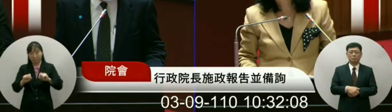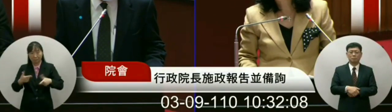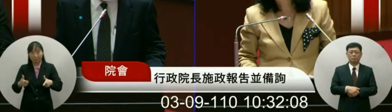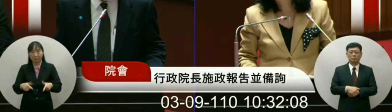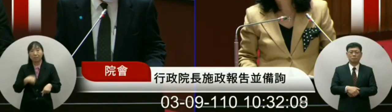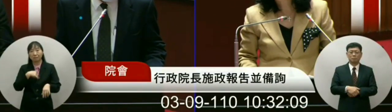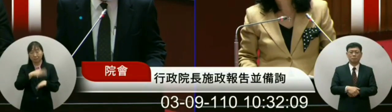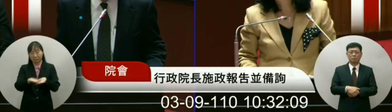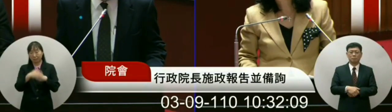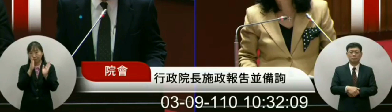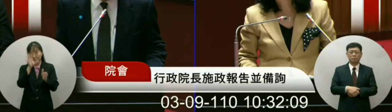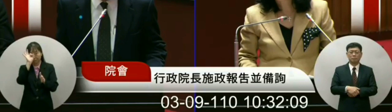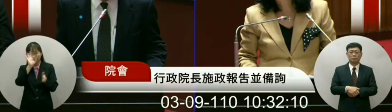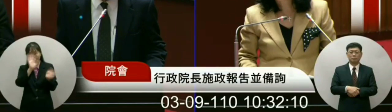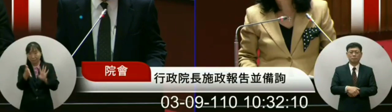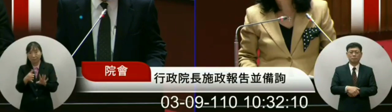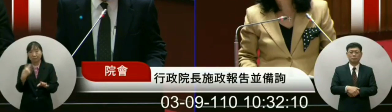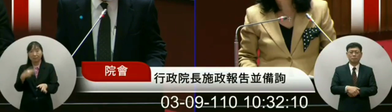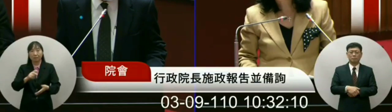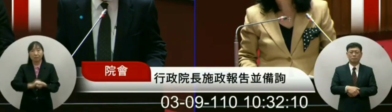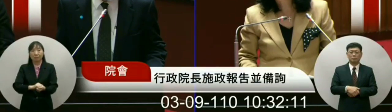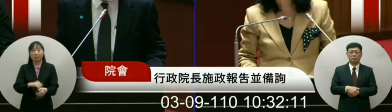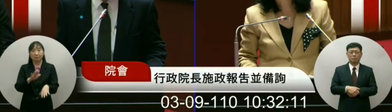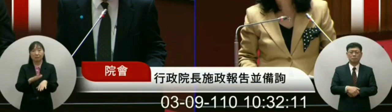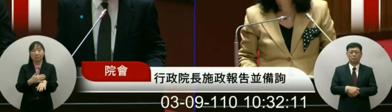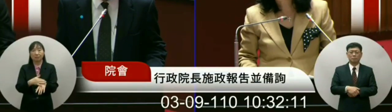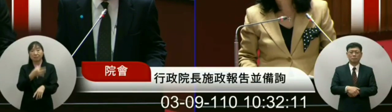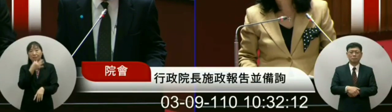们是量力而为，避免整个的